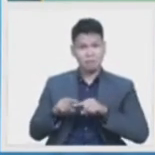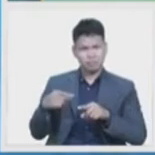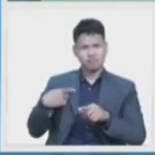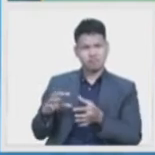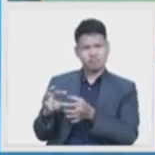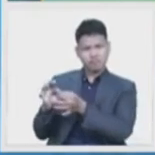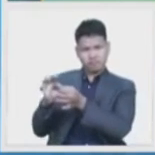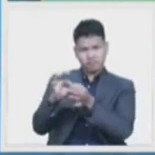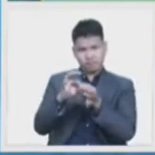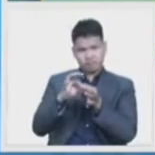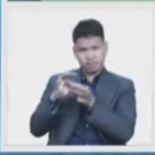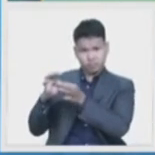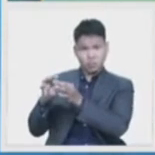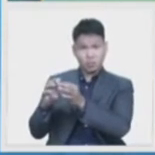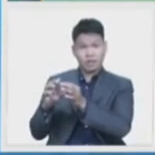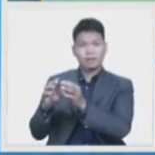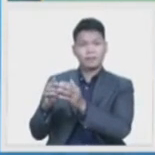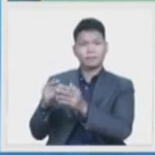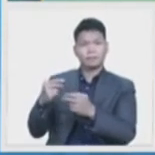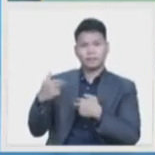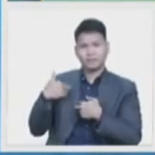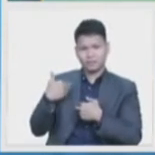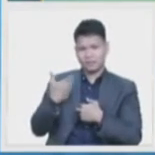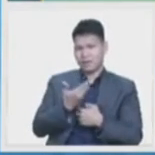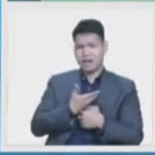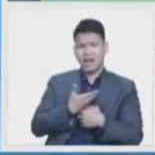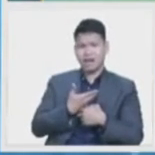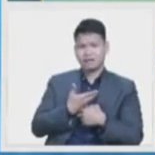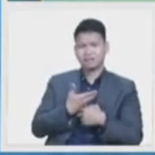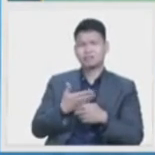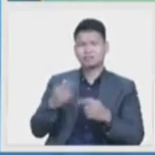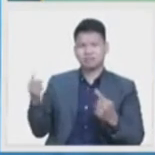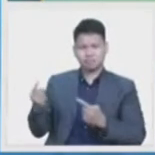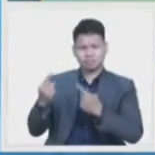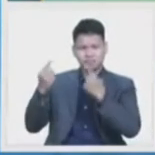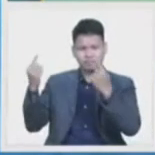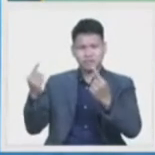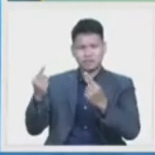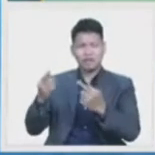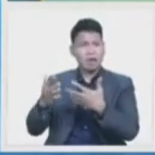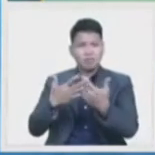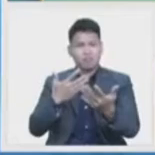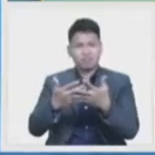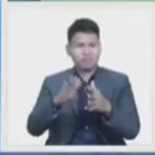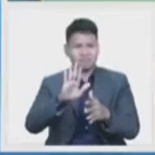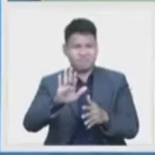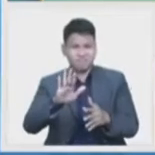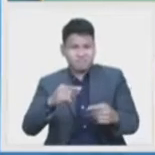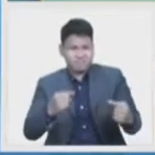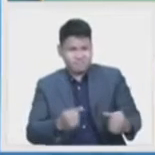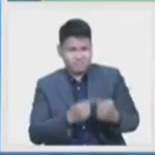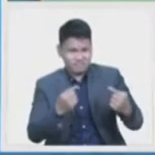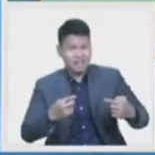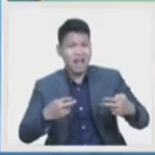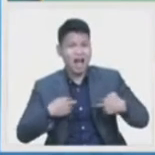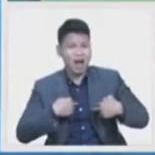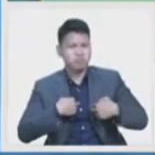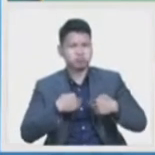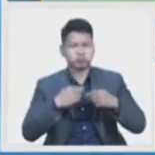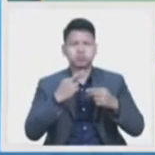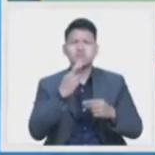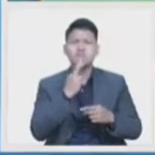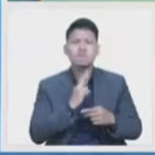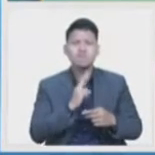sa paghusay, nag-ihon si Jehovah. Bisan pa ang inyong mga sala mapula, sila